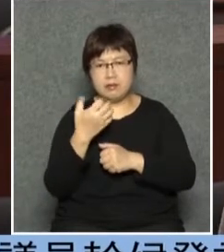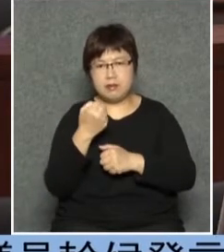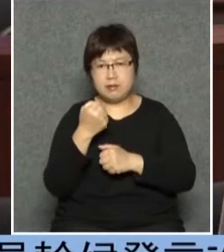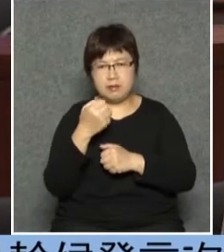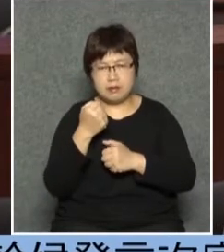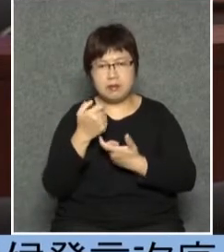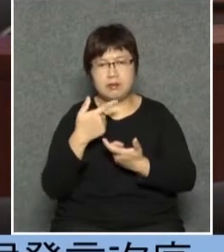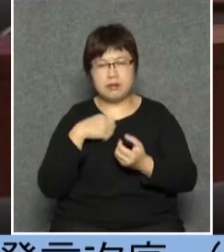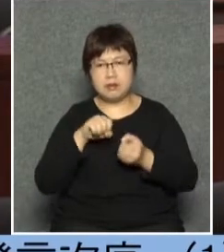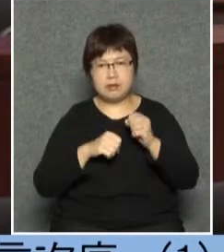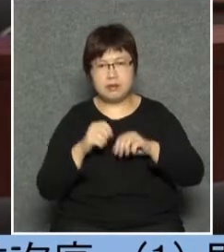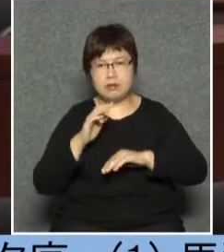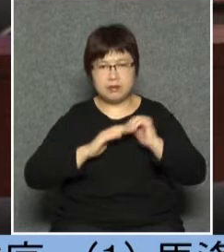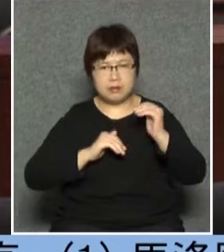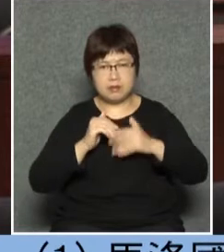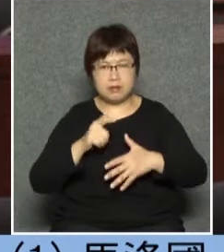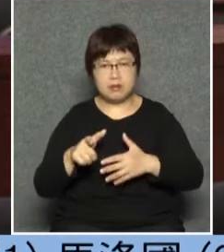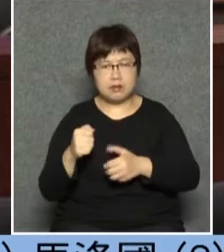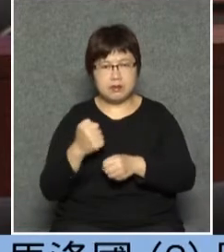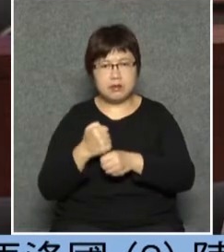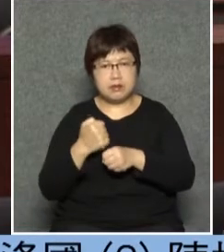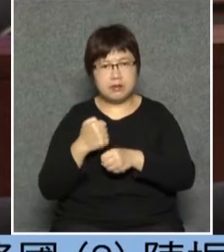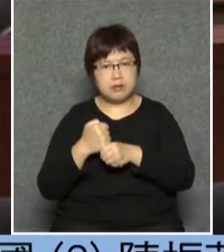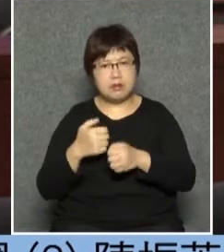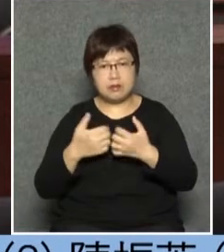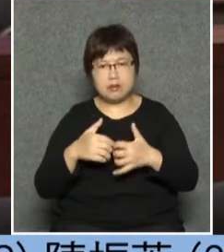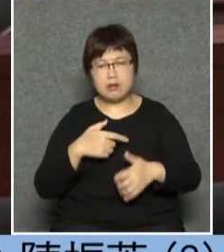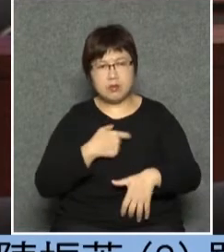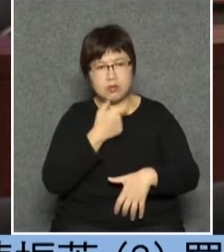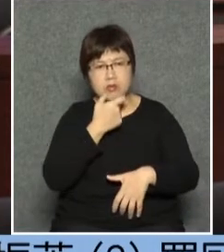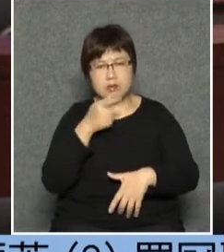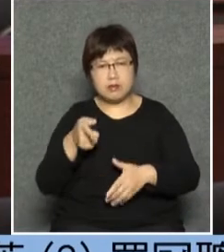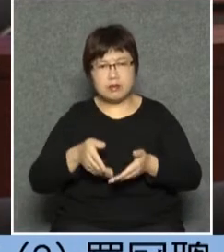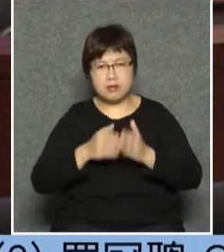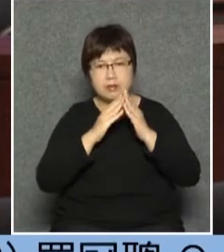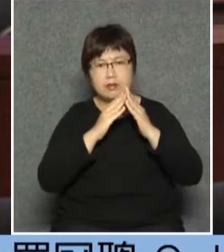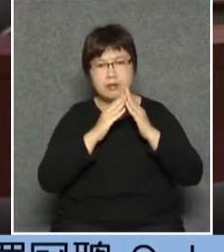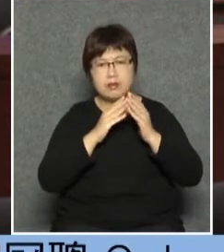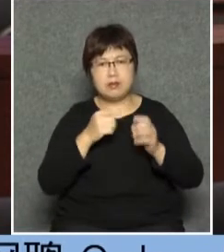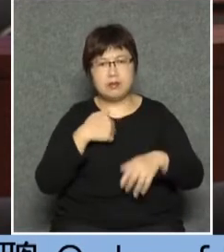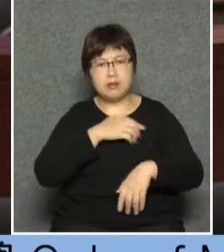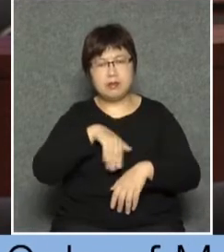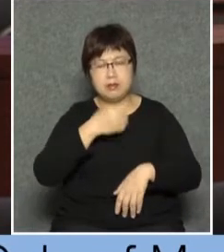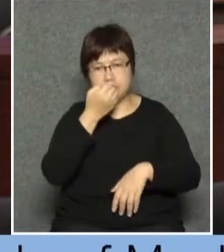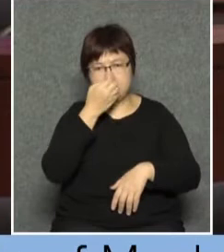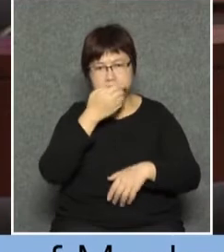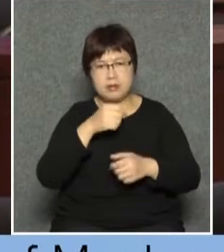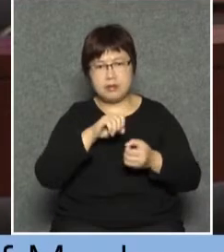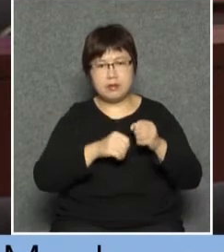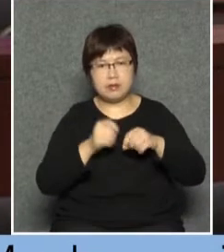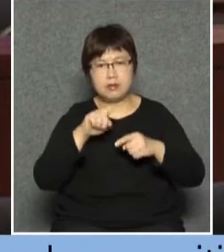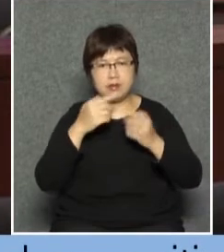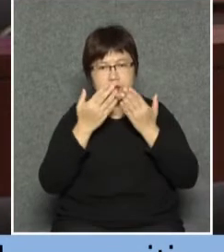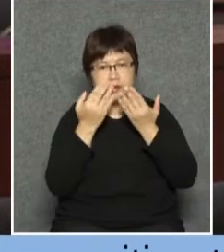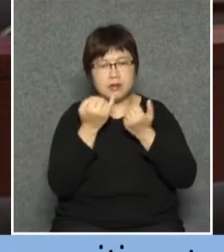之一。而好笑在呢，这间公司的创办者是我们香港科技大学的学